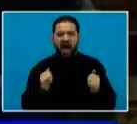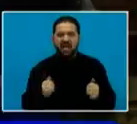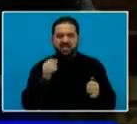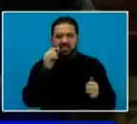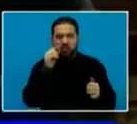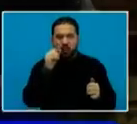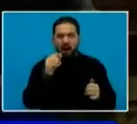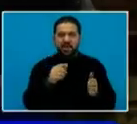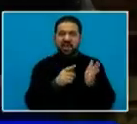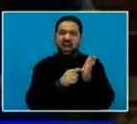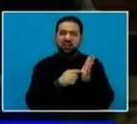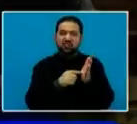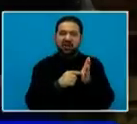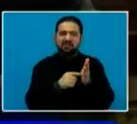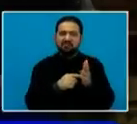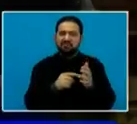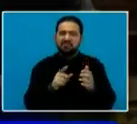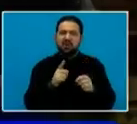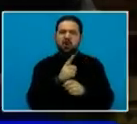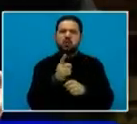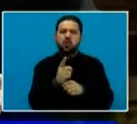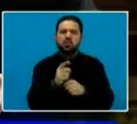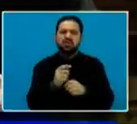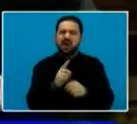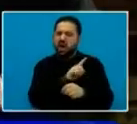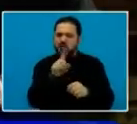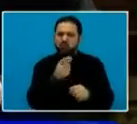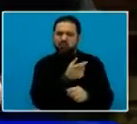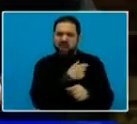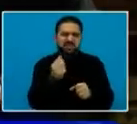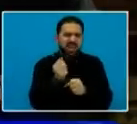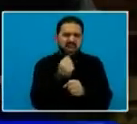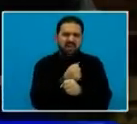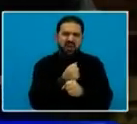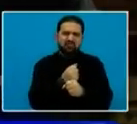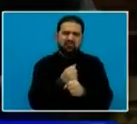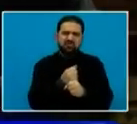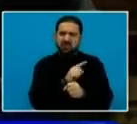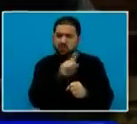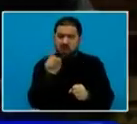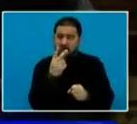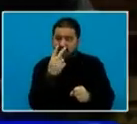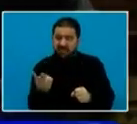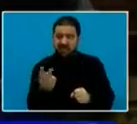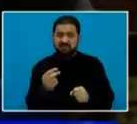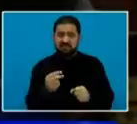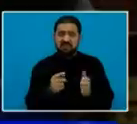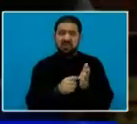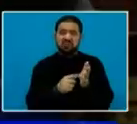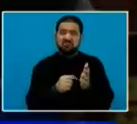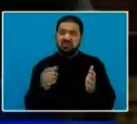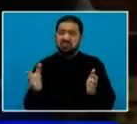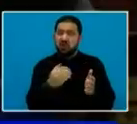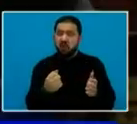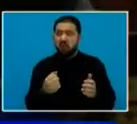cer adeseori imposibilul. Ne cer să spunem niște lucruri care de multe ori nu ne privesc. Ne cer să